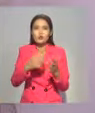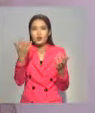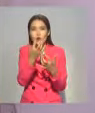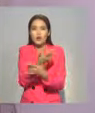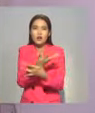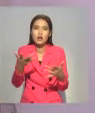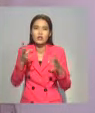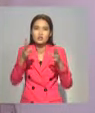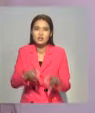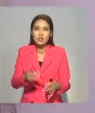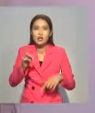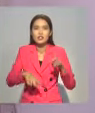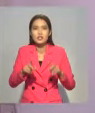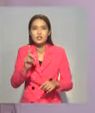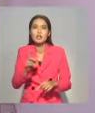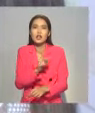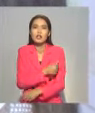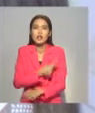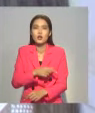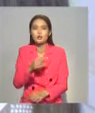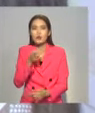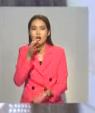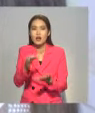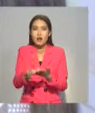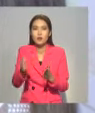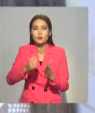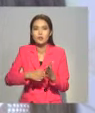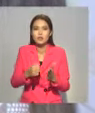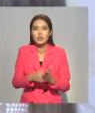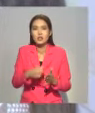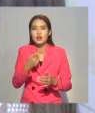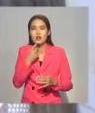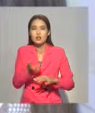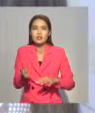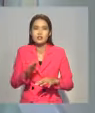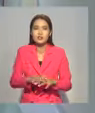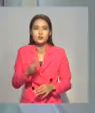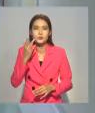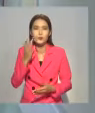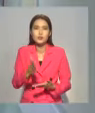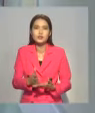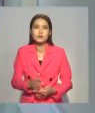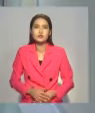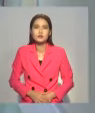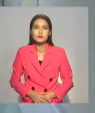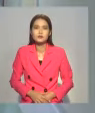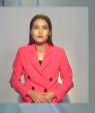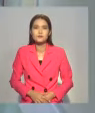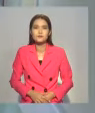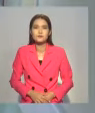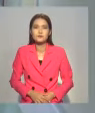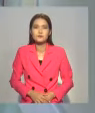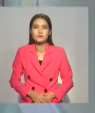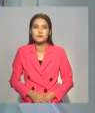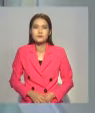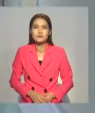ұқсас болғандықтан, кейде дәрігерлер диагноз қоюда қателесіп, дертті кеш біліп жатады дейді. Пациенттердің көбісі